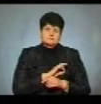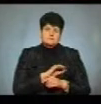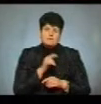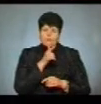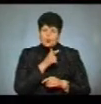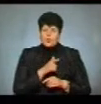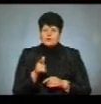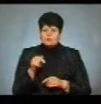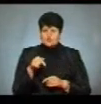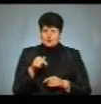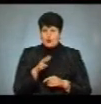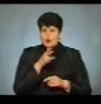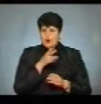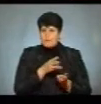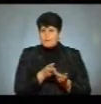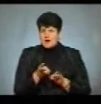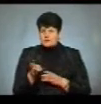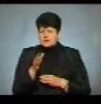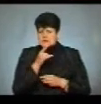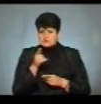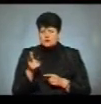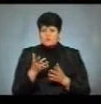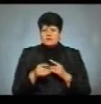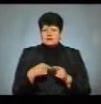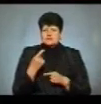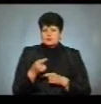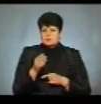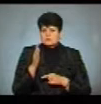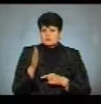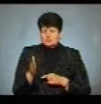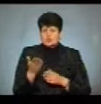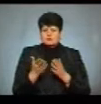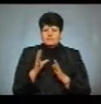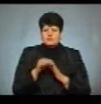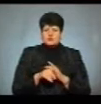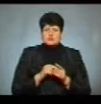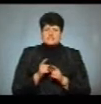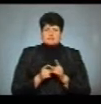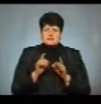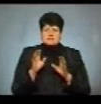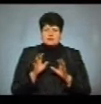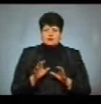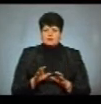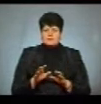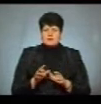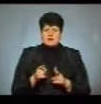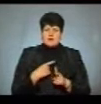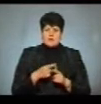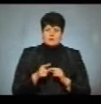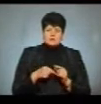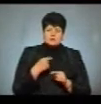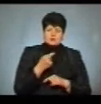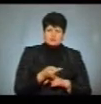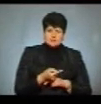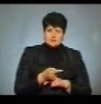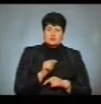протягом або цього опалювального сезону, якщо наступного, який вже відбудеться, якщо внесуть там деякі зміни до законодавчого акту, або вже аж наступного. Бо